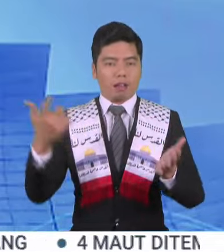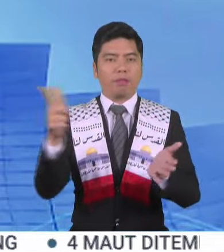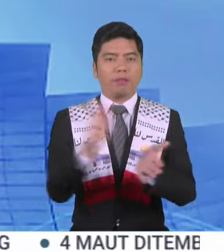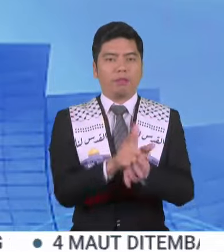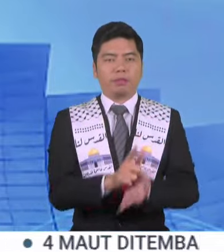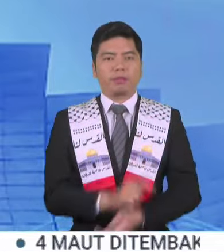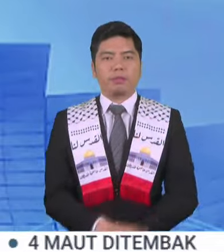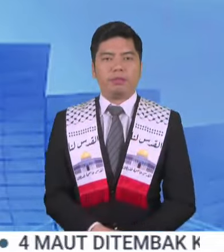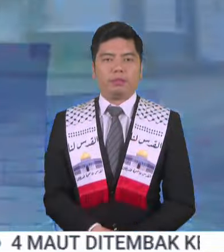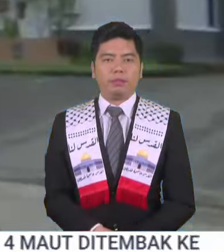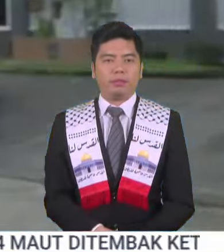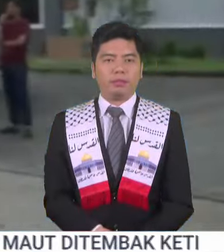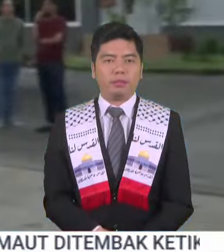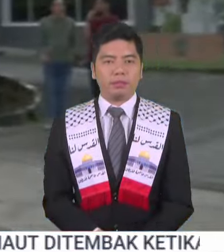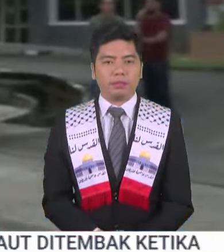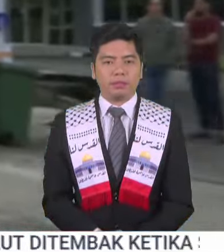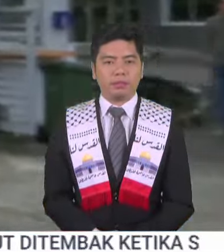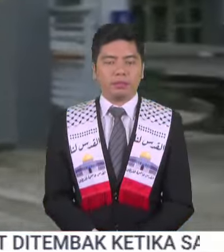laporannya.